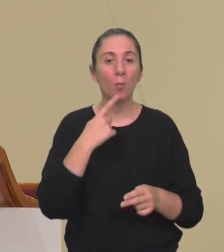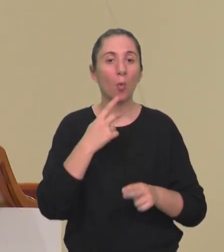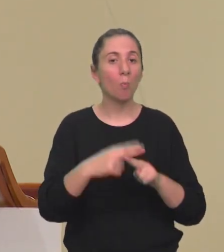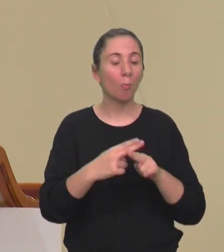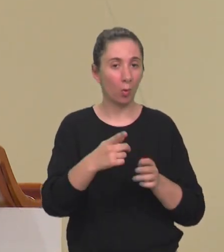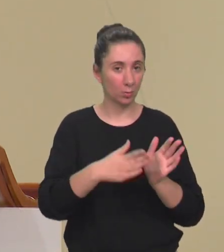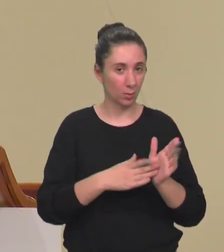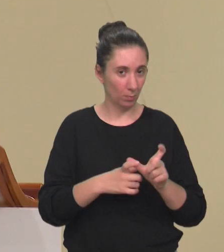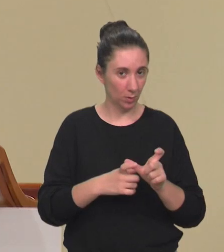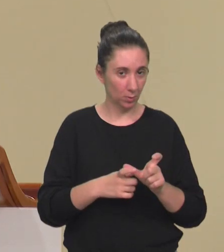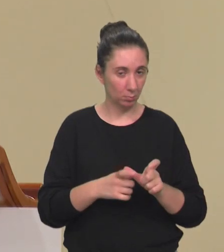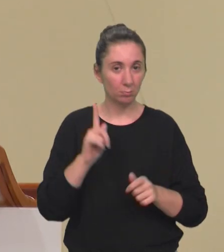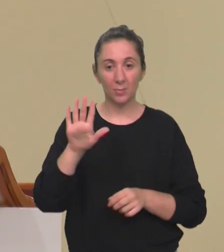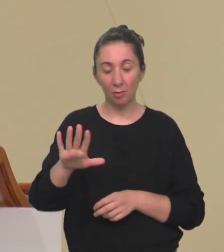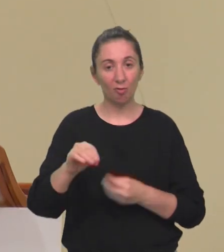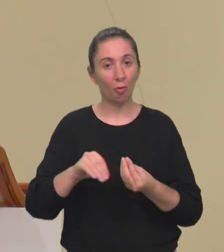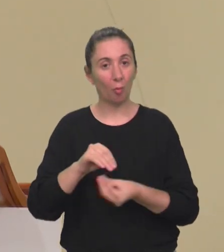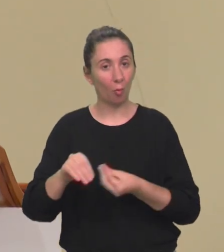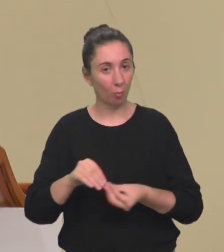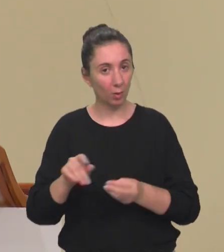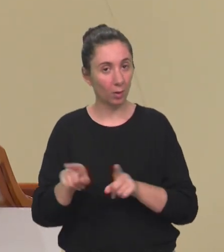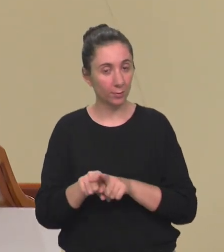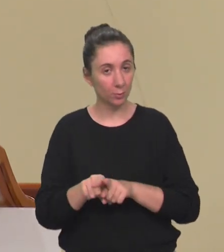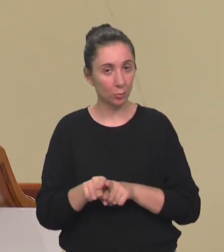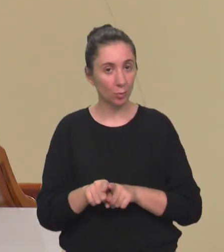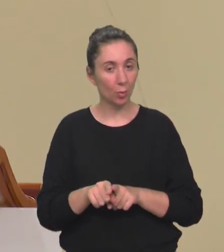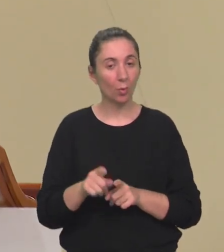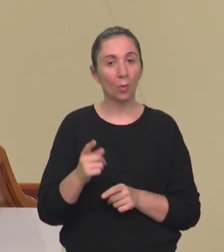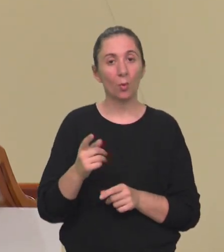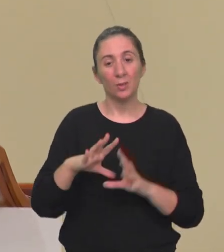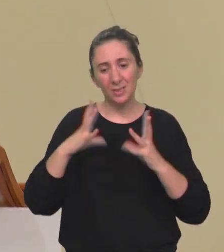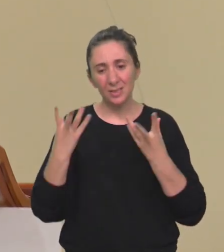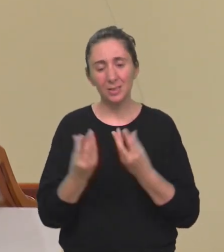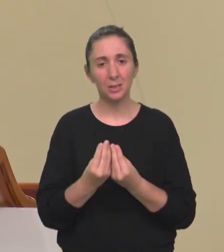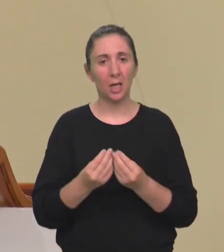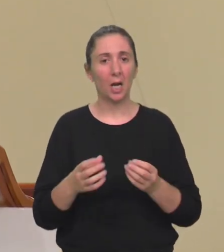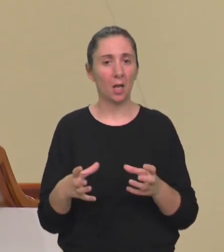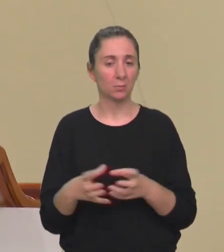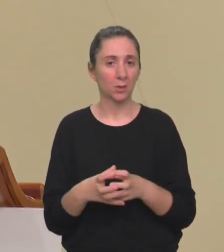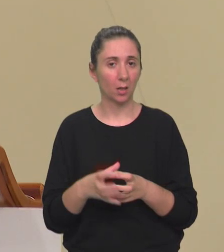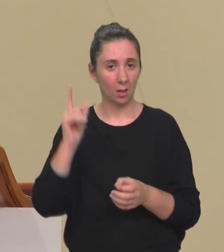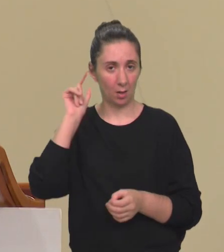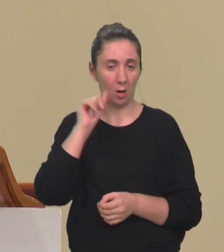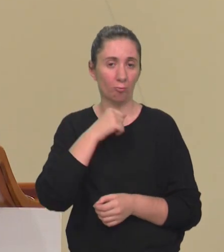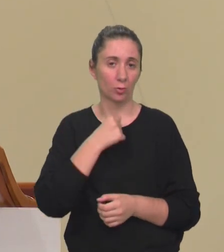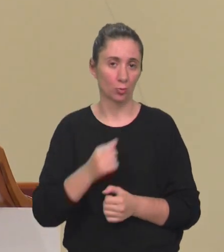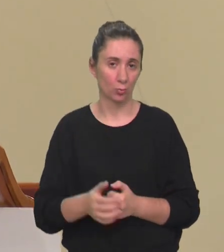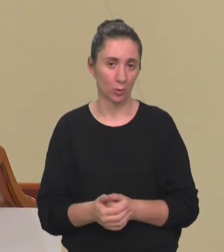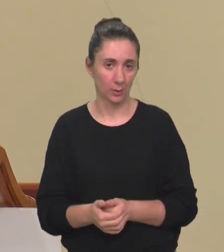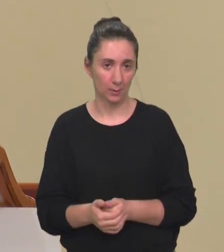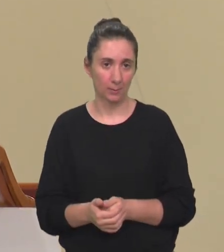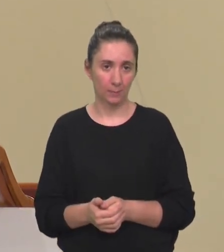multiple skleroze i njihovi članovi obitelji, nego i cjelokupna zajednica Karlovačke